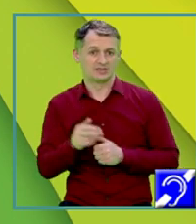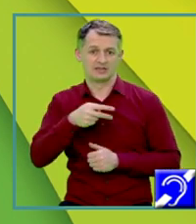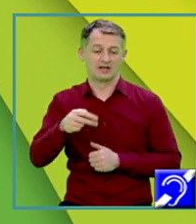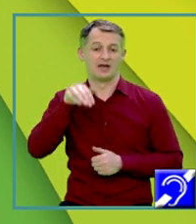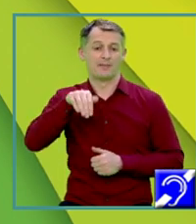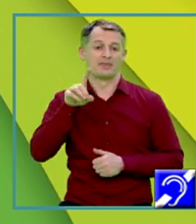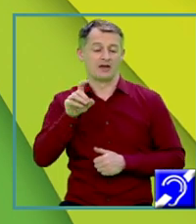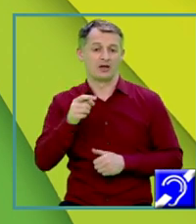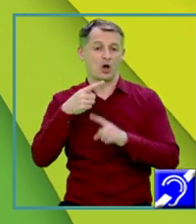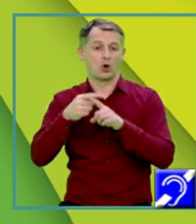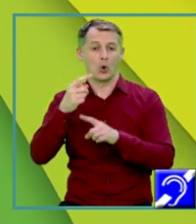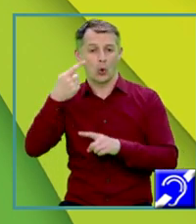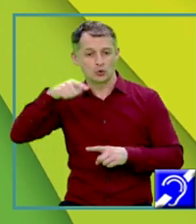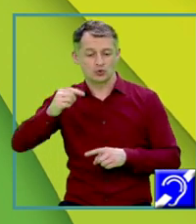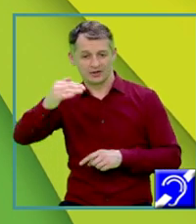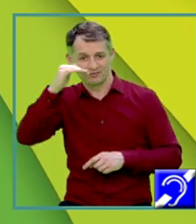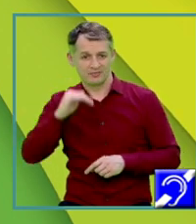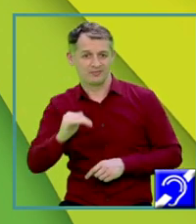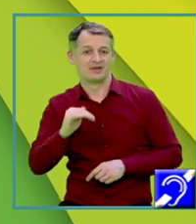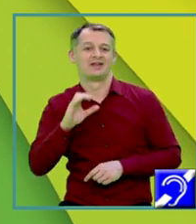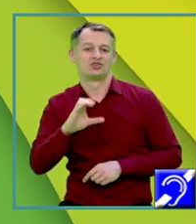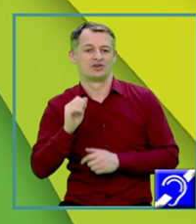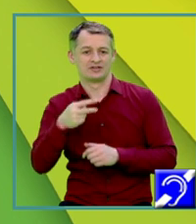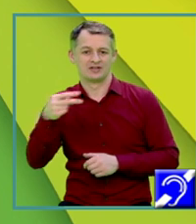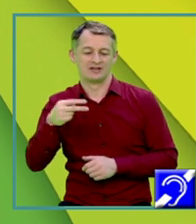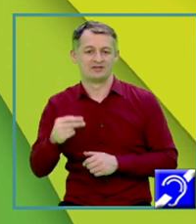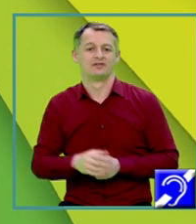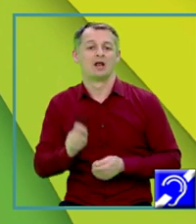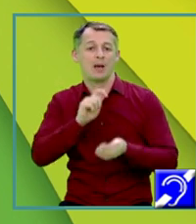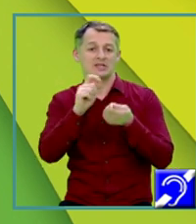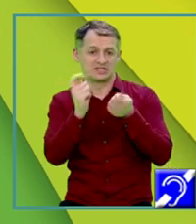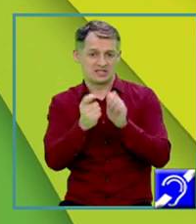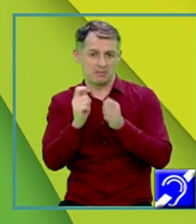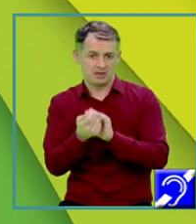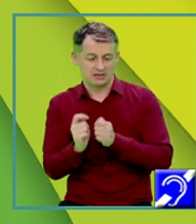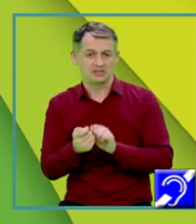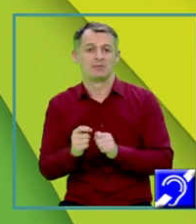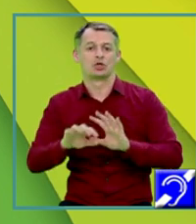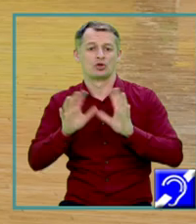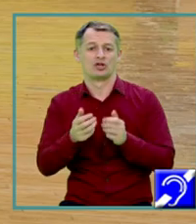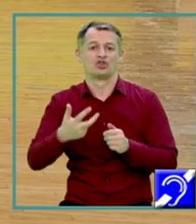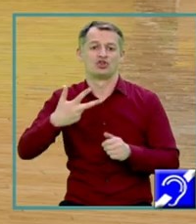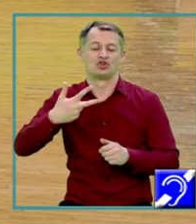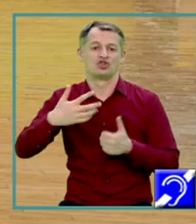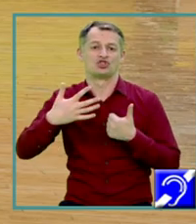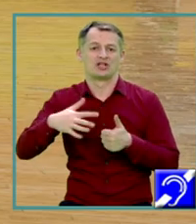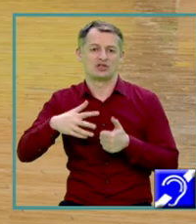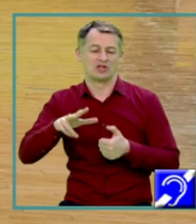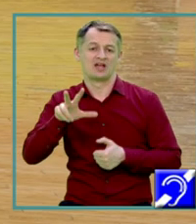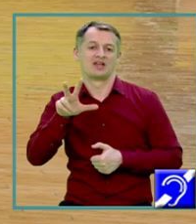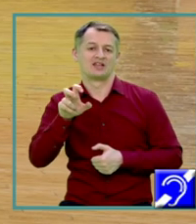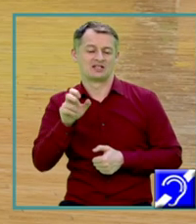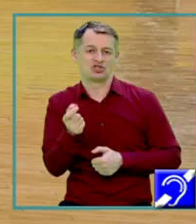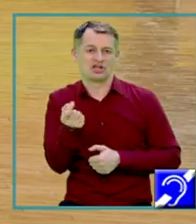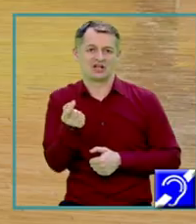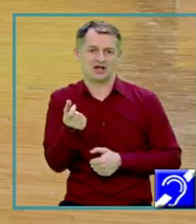pe concentrație. Înlocuim numeric și obținem 630 grame soluție de acid azotic. Soluții de acizi